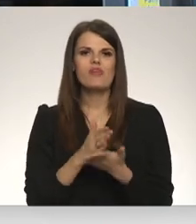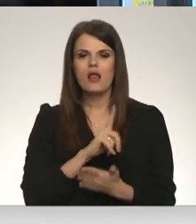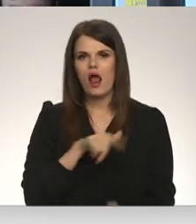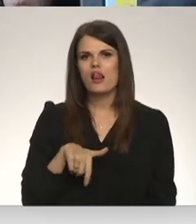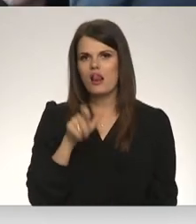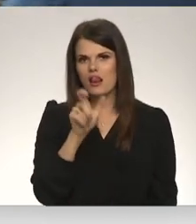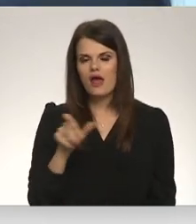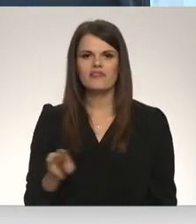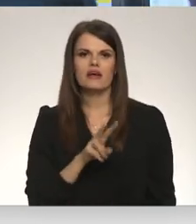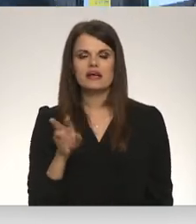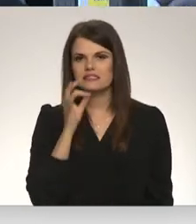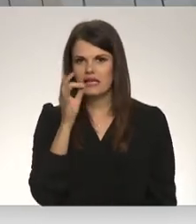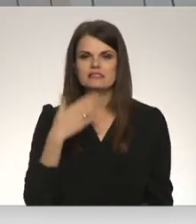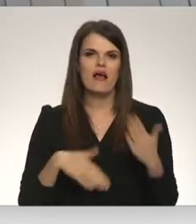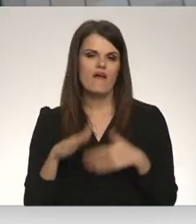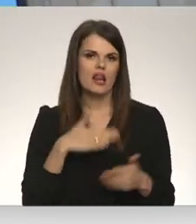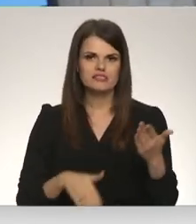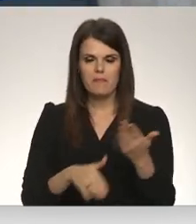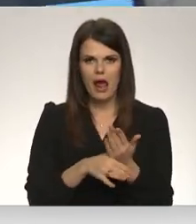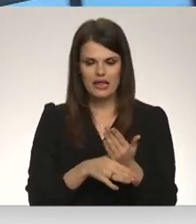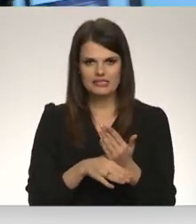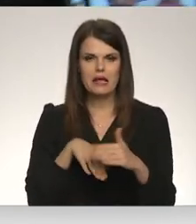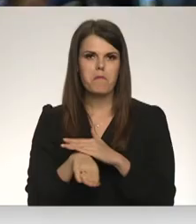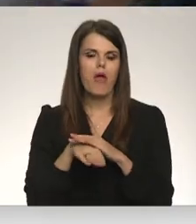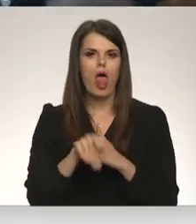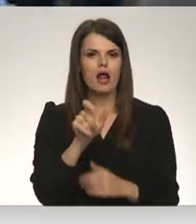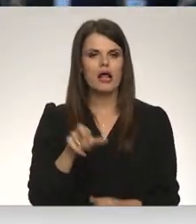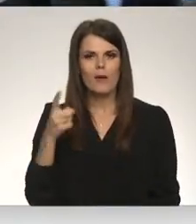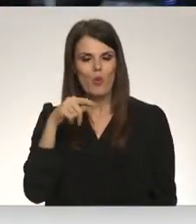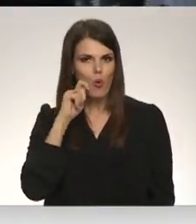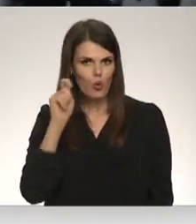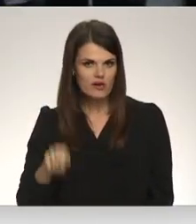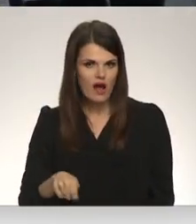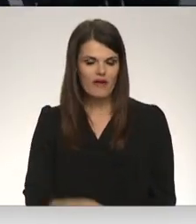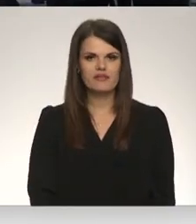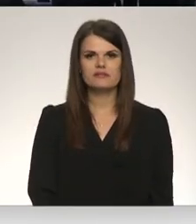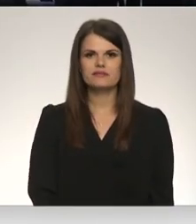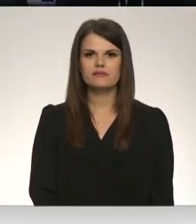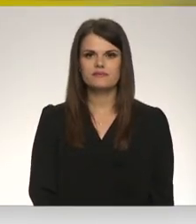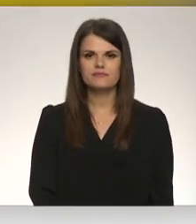izteikuši vēlmi palīdzēt. Vita Anstrate, Olavs Perševits, Latvijas televīzija.